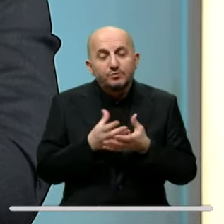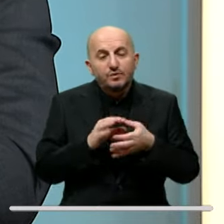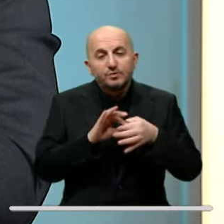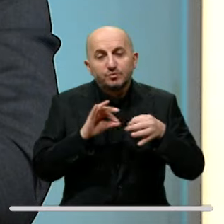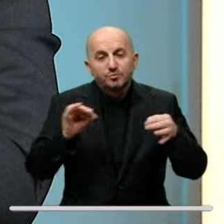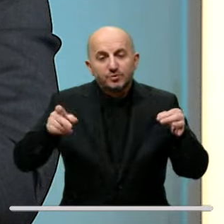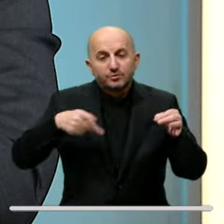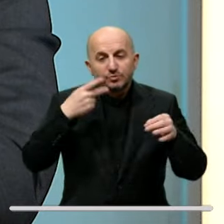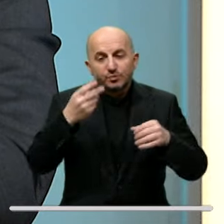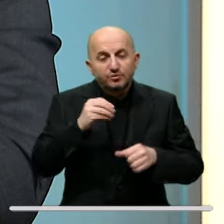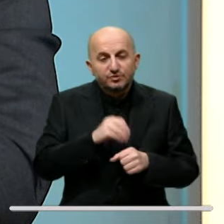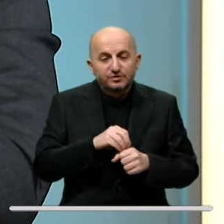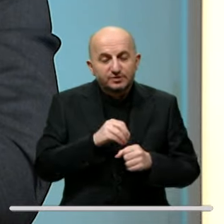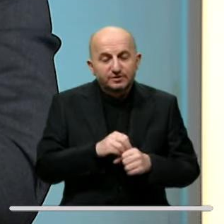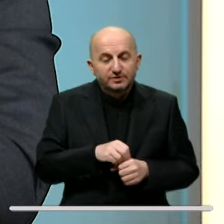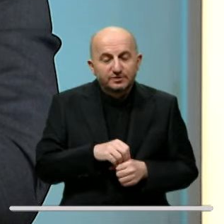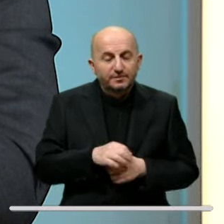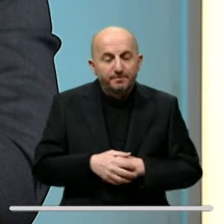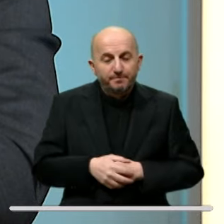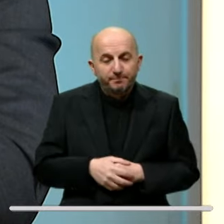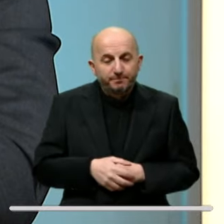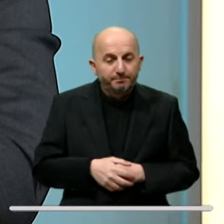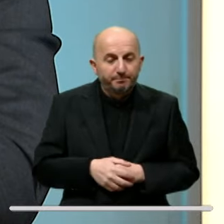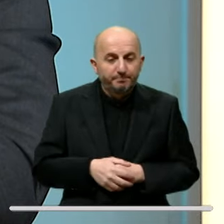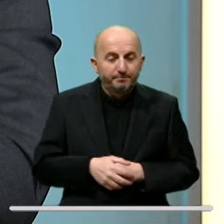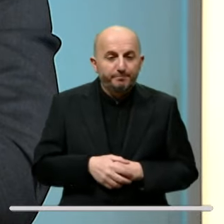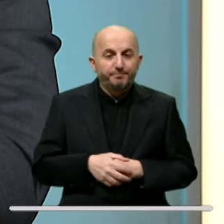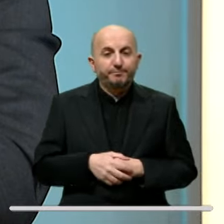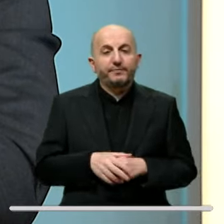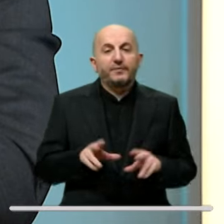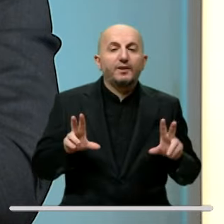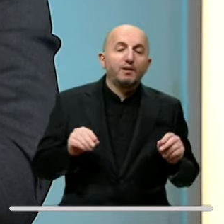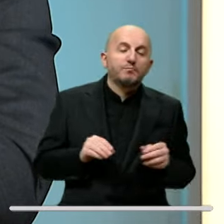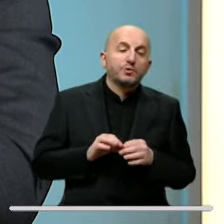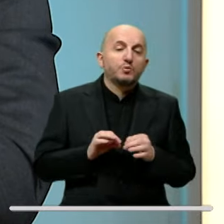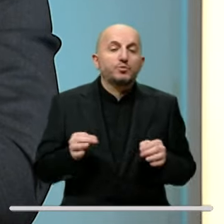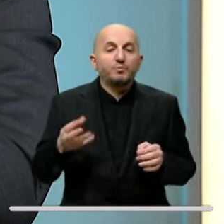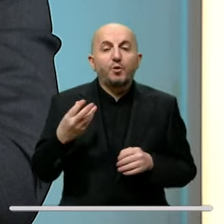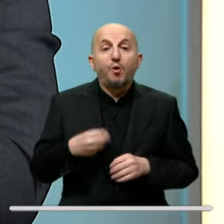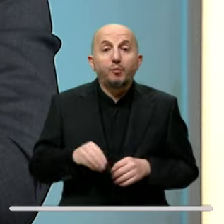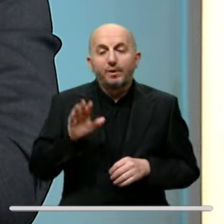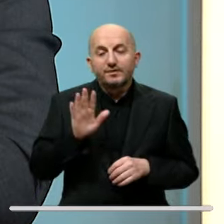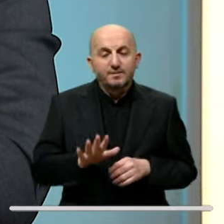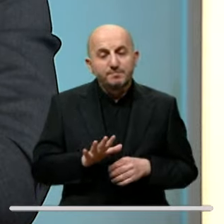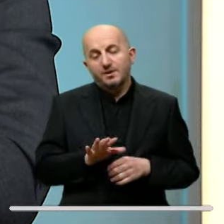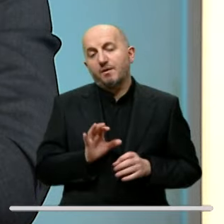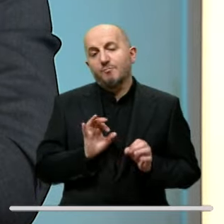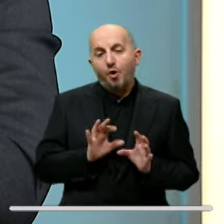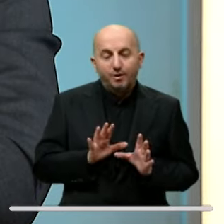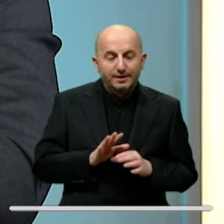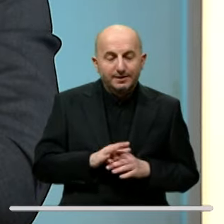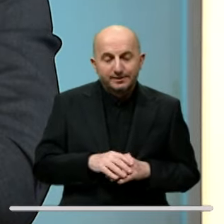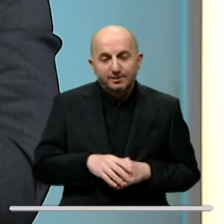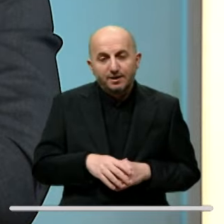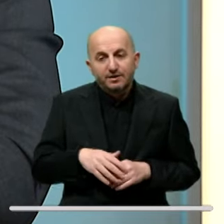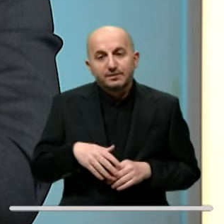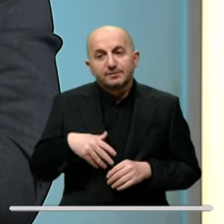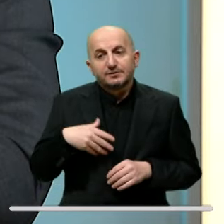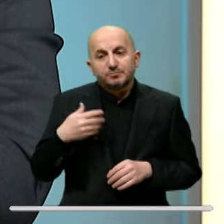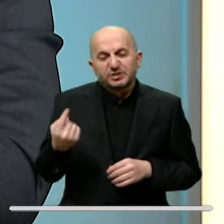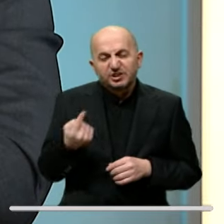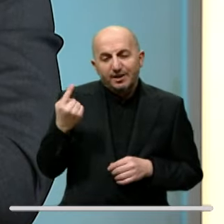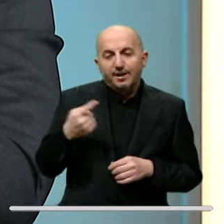için bu her ne kadar hani tam bir cümle olmasa bile bu şekilde meramını ifade